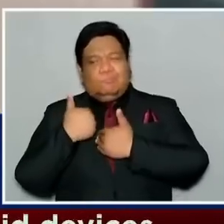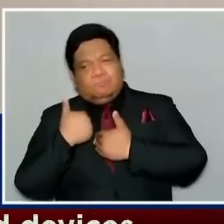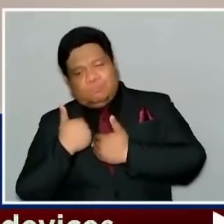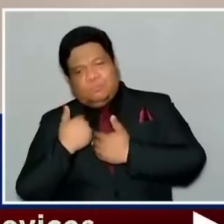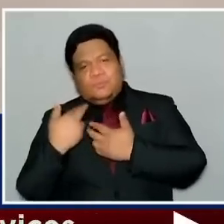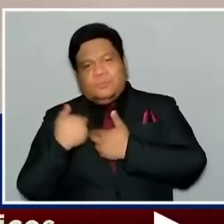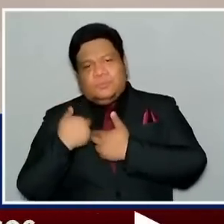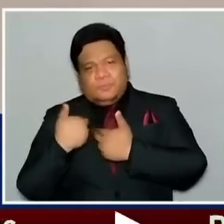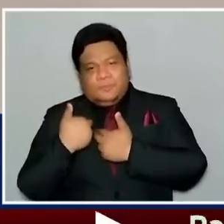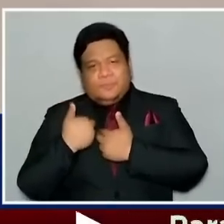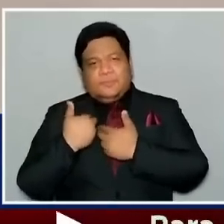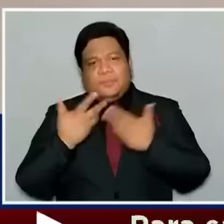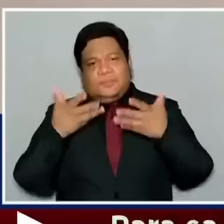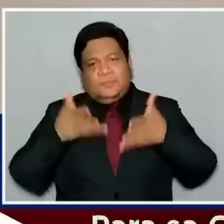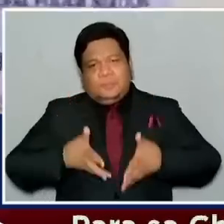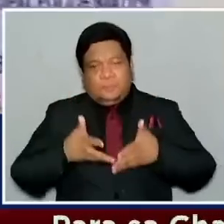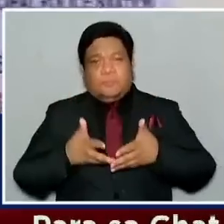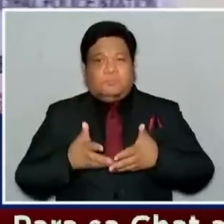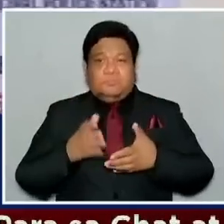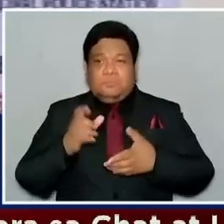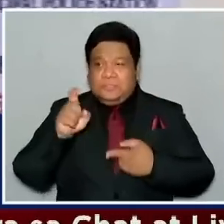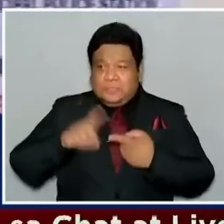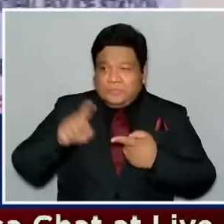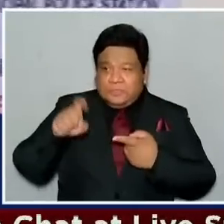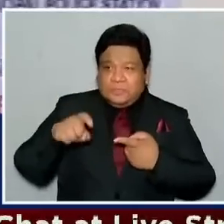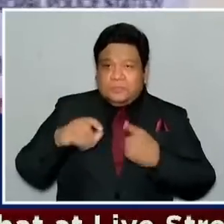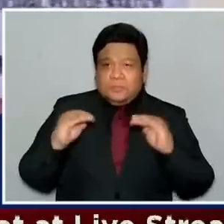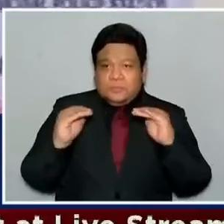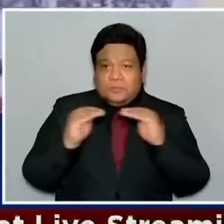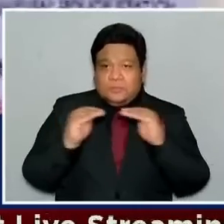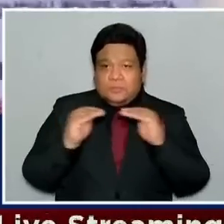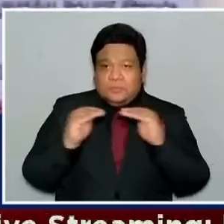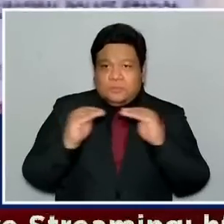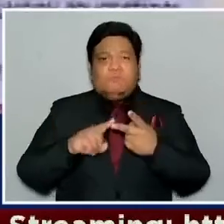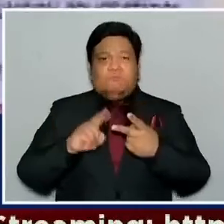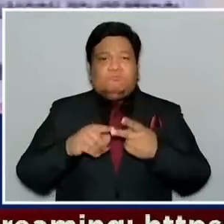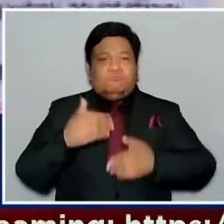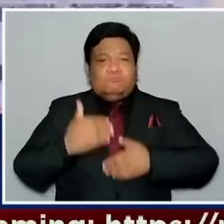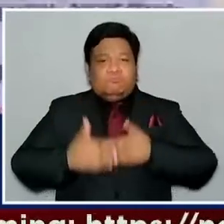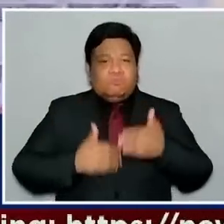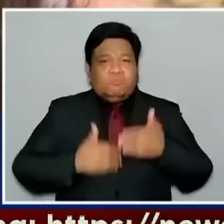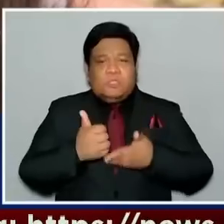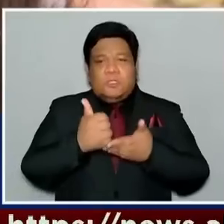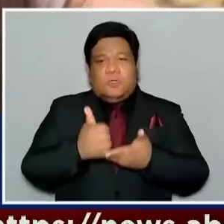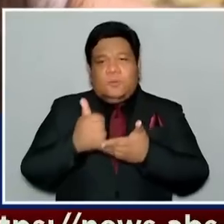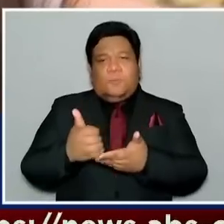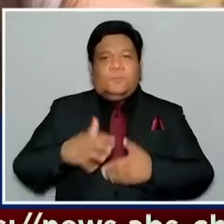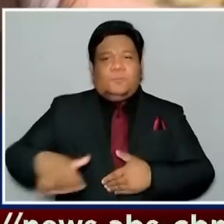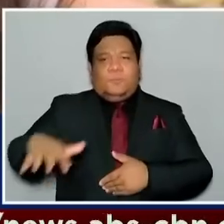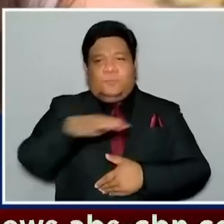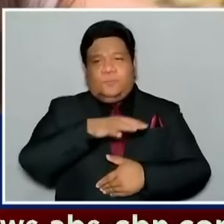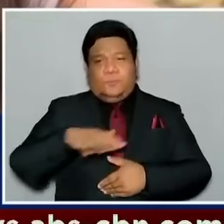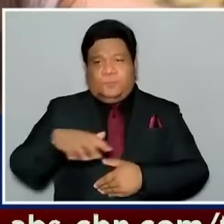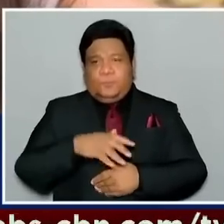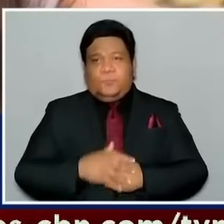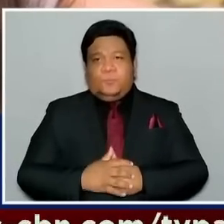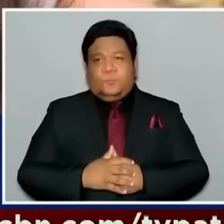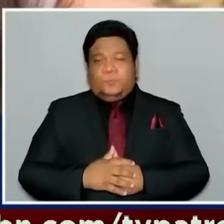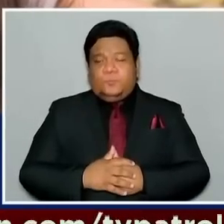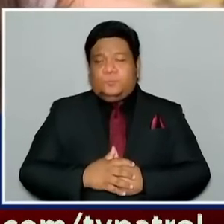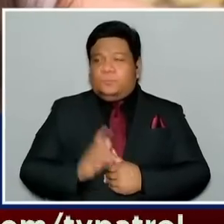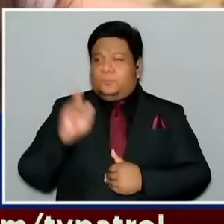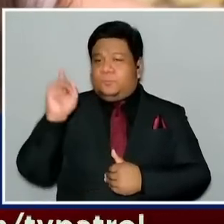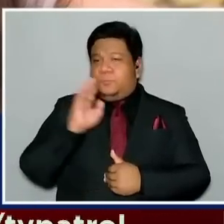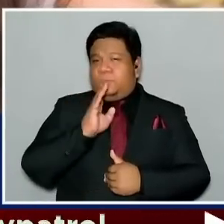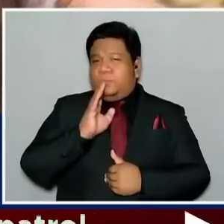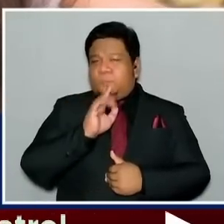asawa mula sa pagganap ng hustisya hanggang sa pagpapatuloy ng tulong sa nasasakupan. Although it will be a tedious